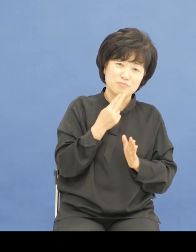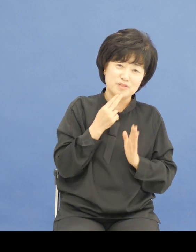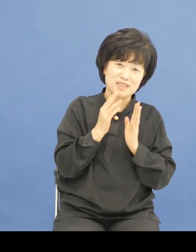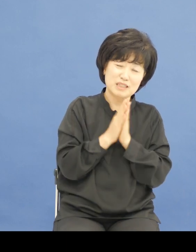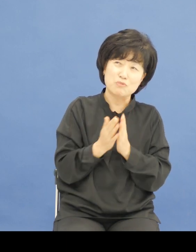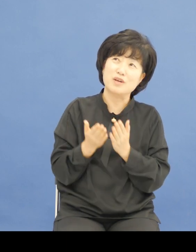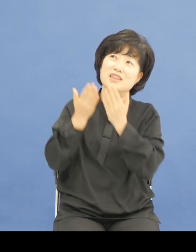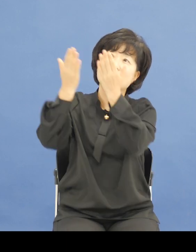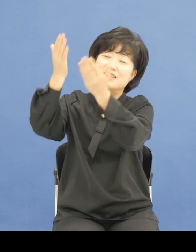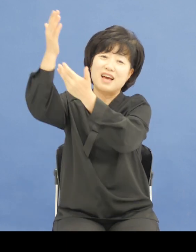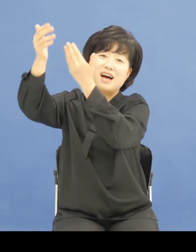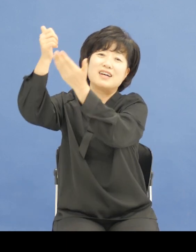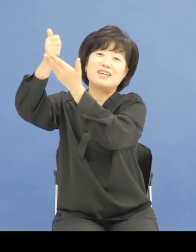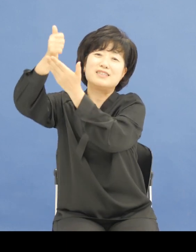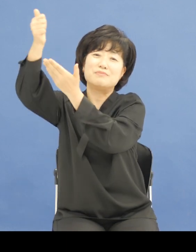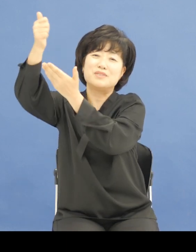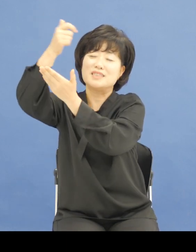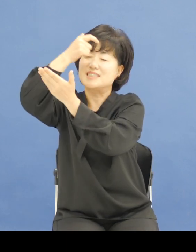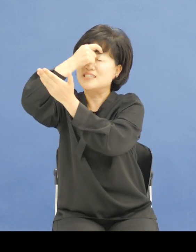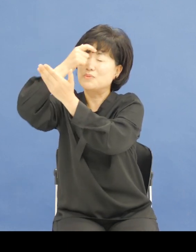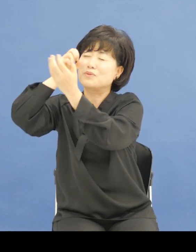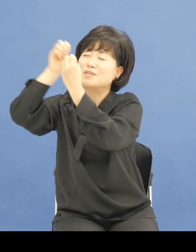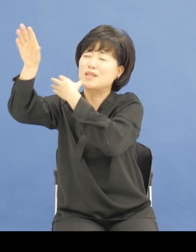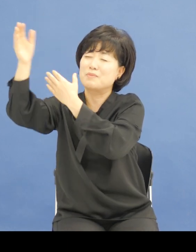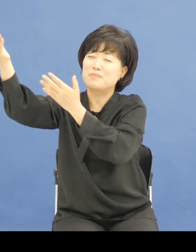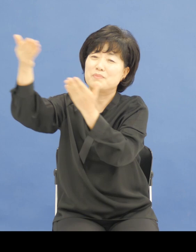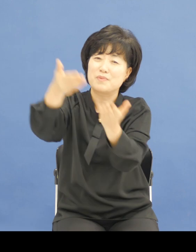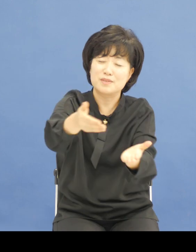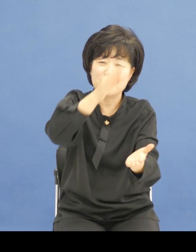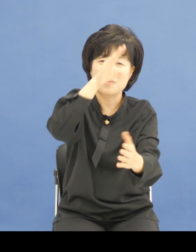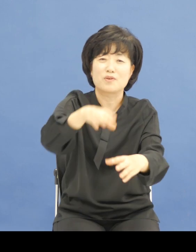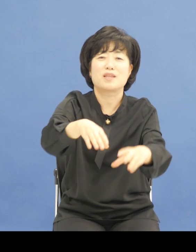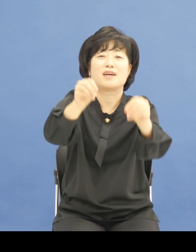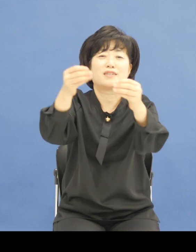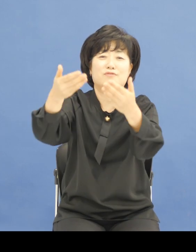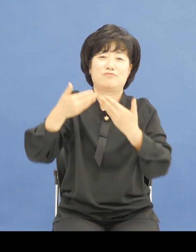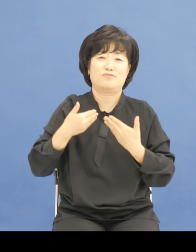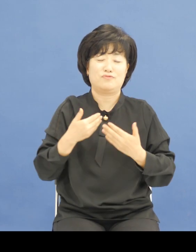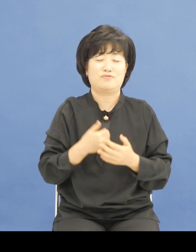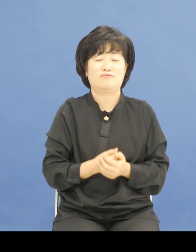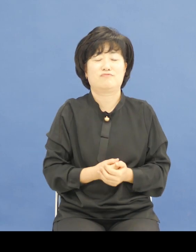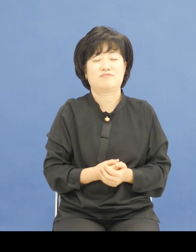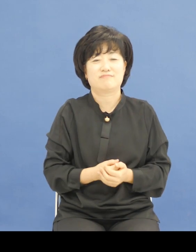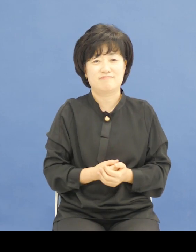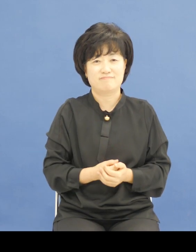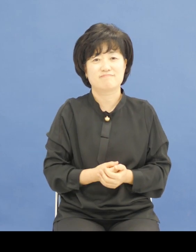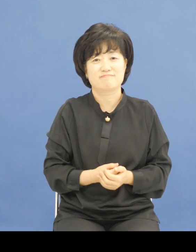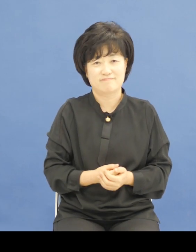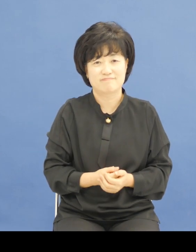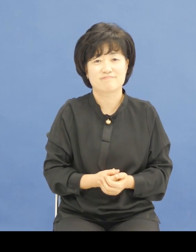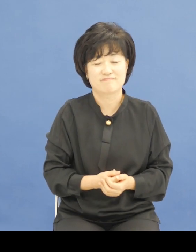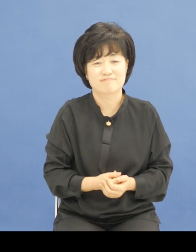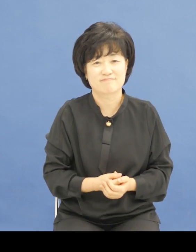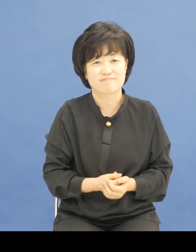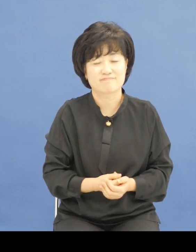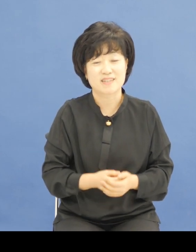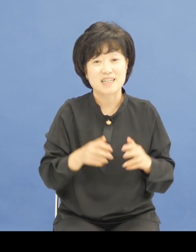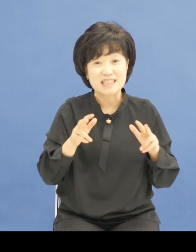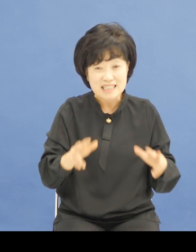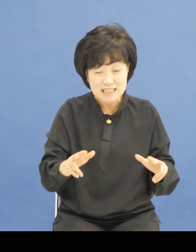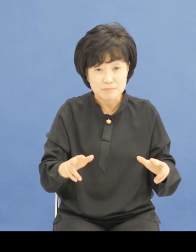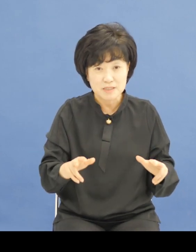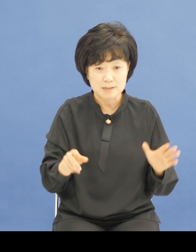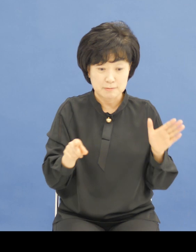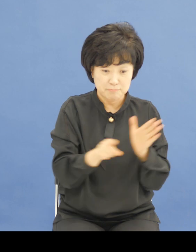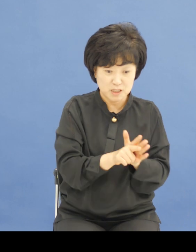하나님은 그 기도 듣고 낫게 해주셨다는 생각이 드는 거지. 그래서 지금은 뭐 믿든